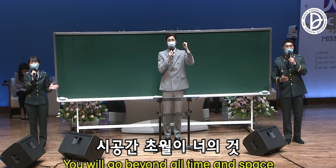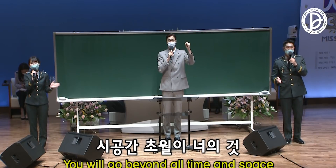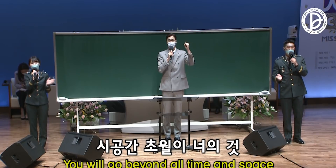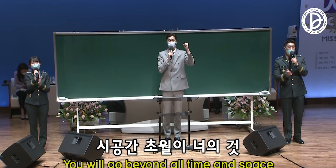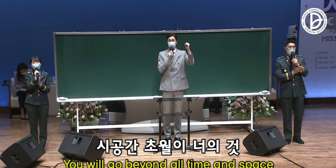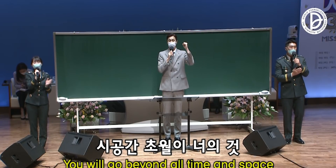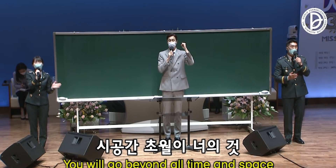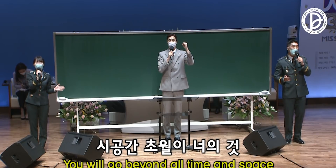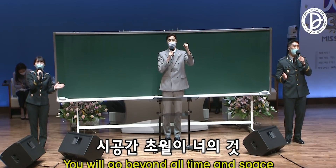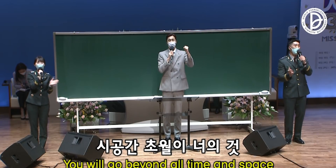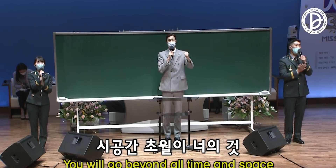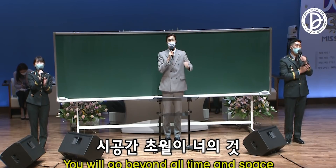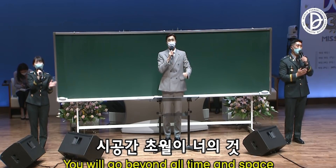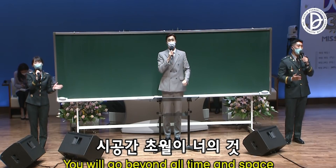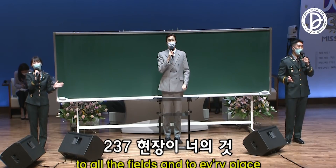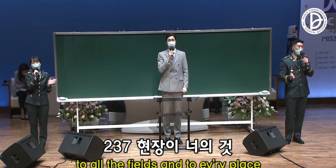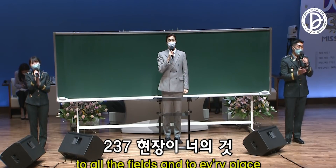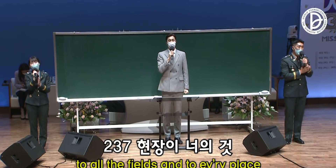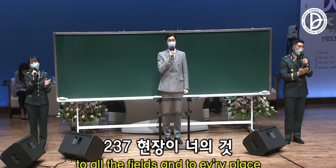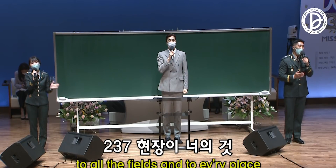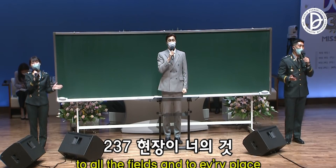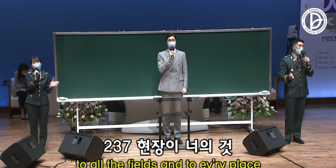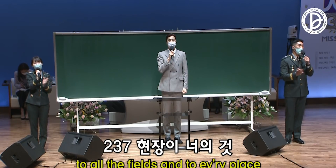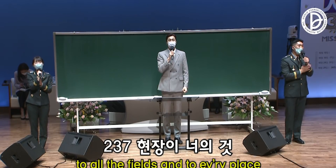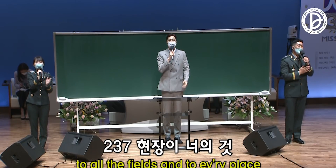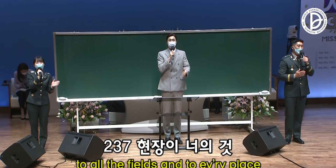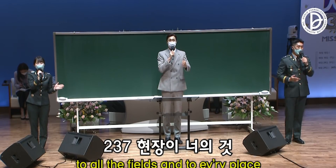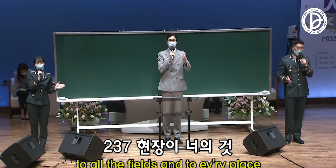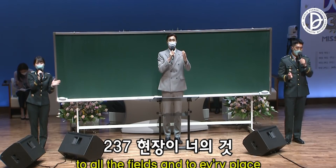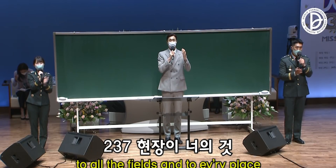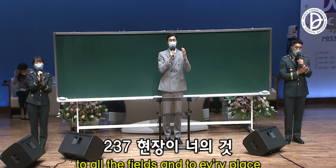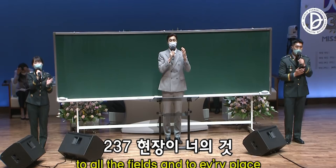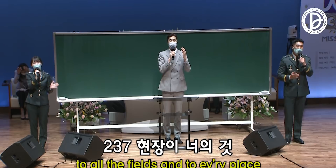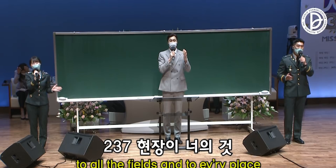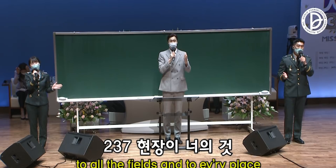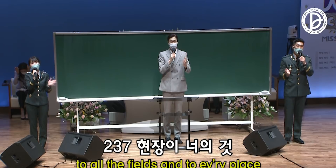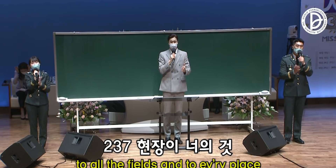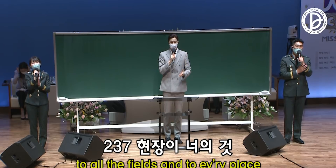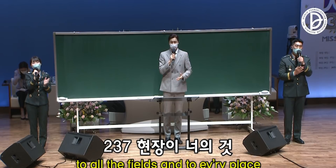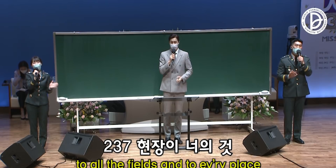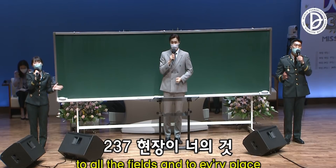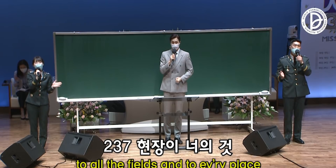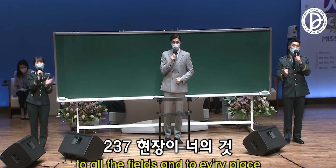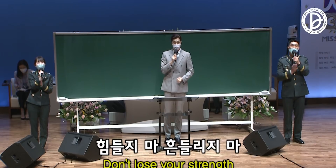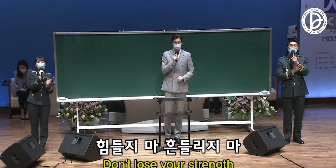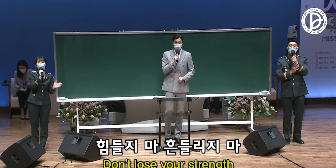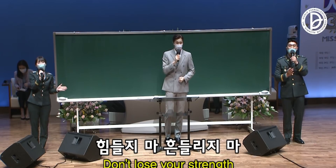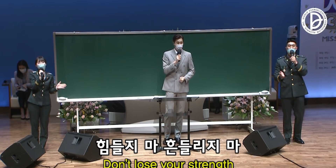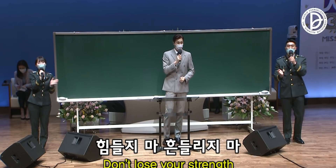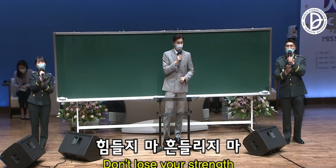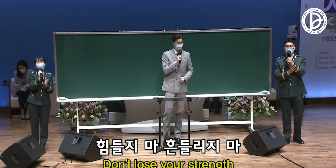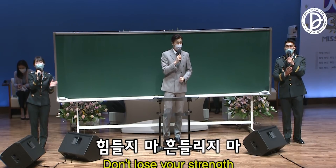것 시공만 초월이 너의 것 이 삼칠 현장이 너의